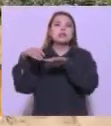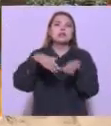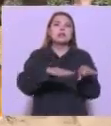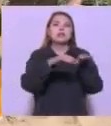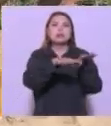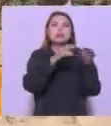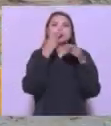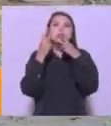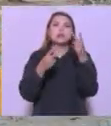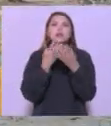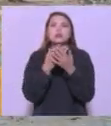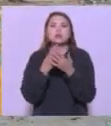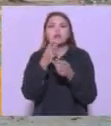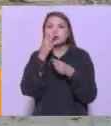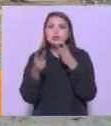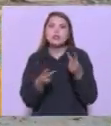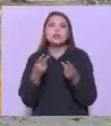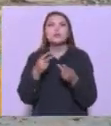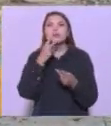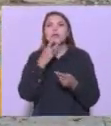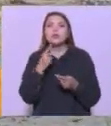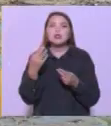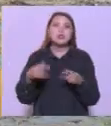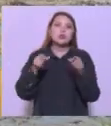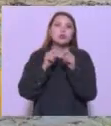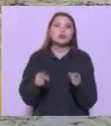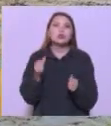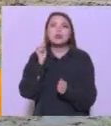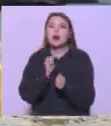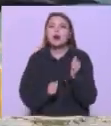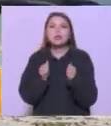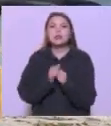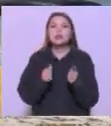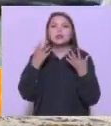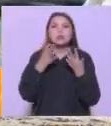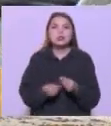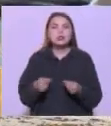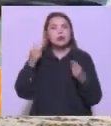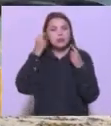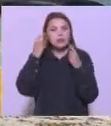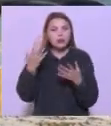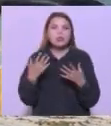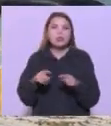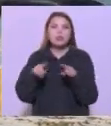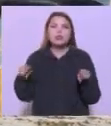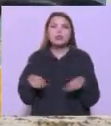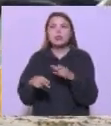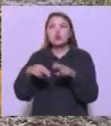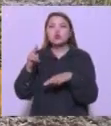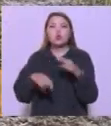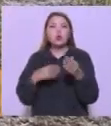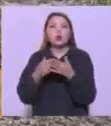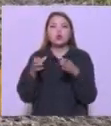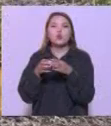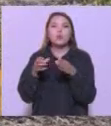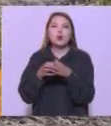орнына айналғалы бері жағалауды күнделікті тұрмыстық қалдықтардан тазартып отыру керек. Осыны түсінген XOR Development құрылыс компаниясының ұжымы